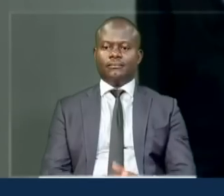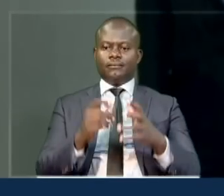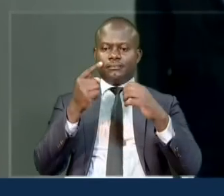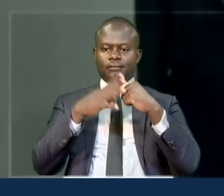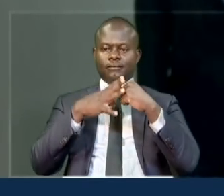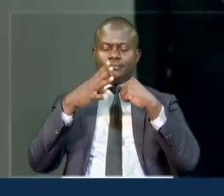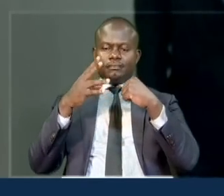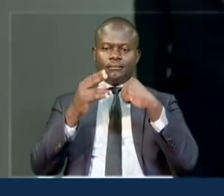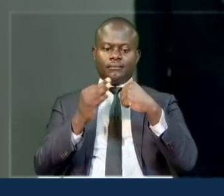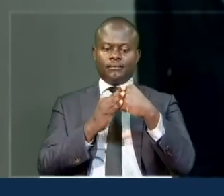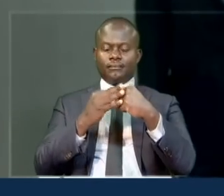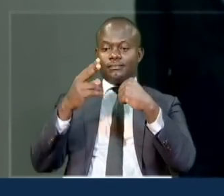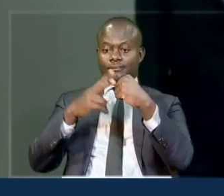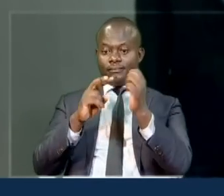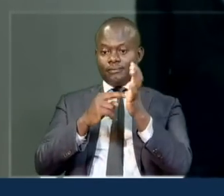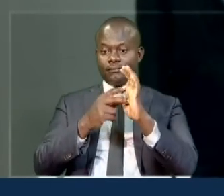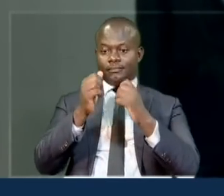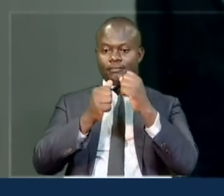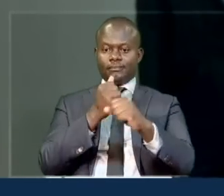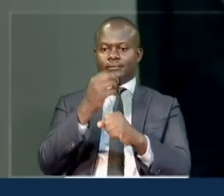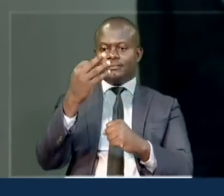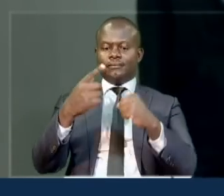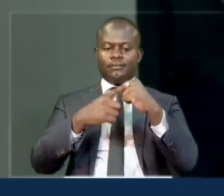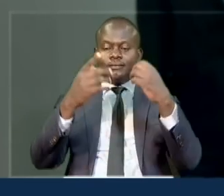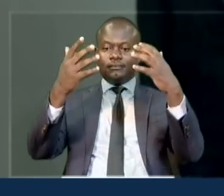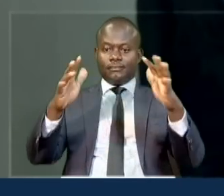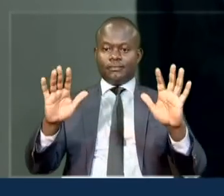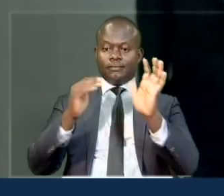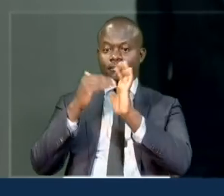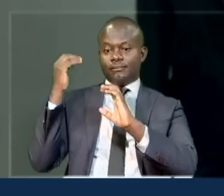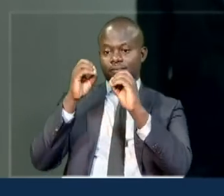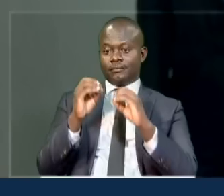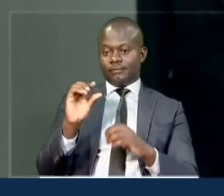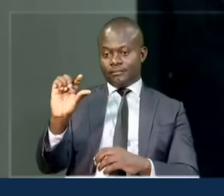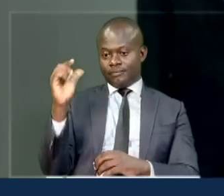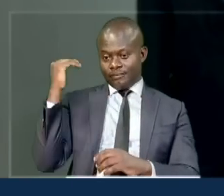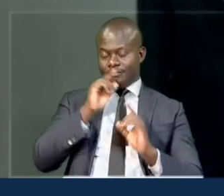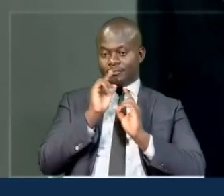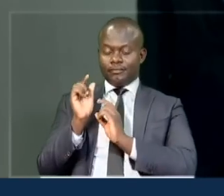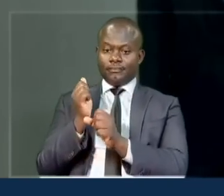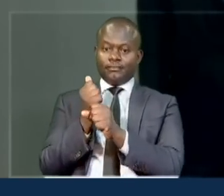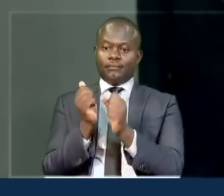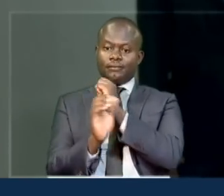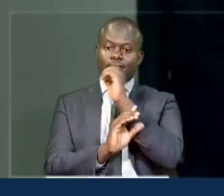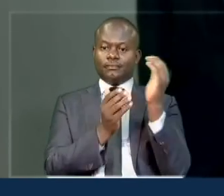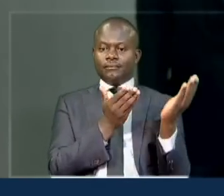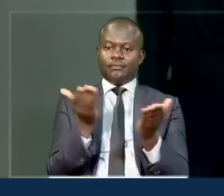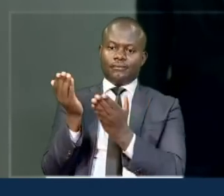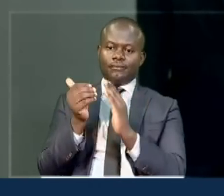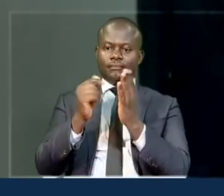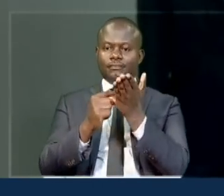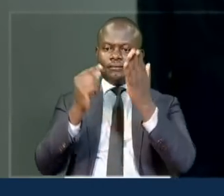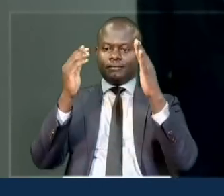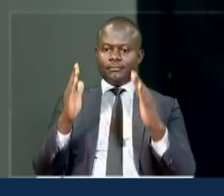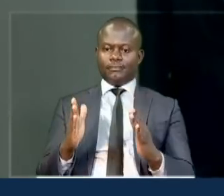1987. Bivuze ko imyaka 36 ishize nari umuofisiye muto muri iki gihugu cyari cyarancumbikiye ari